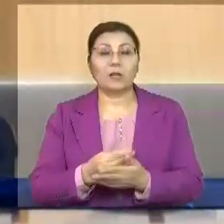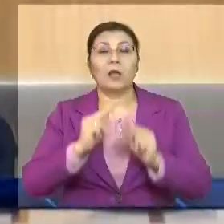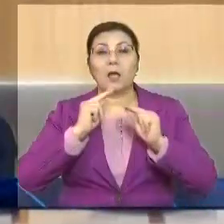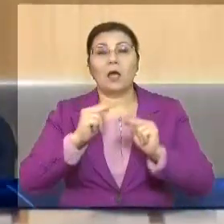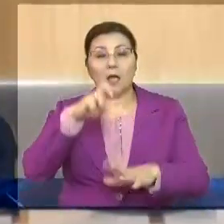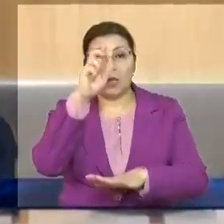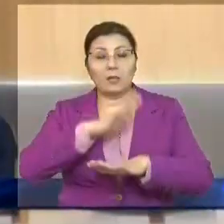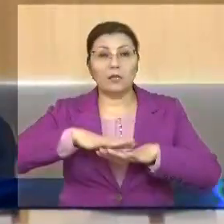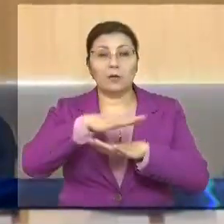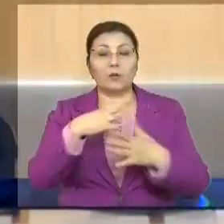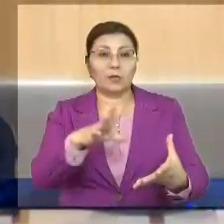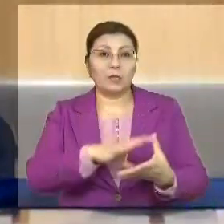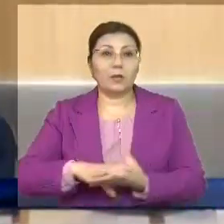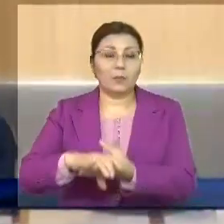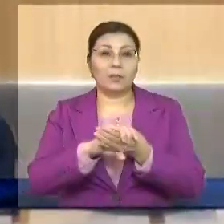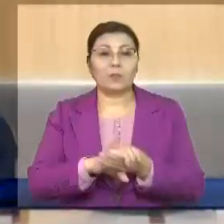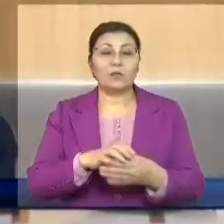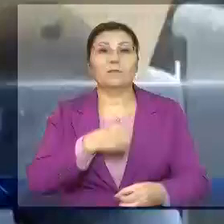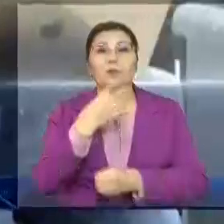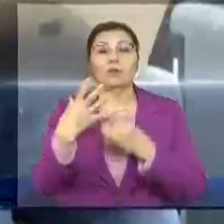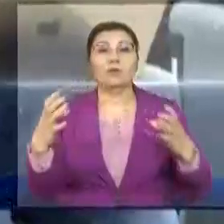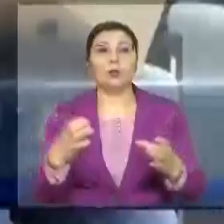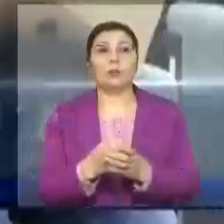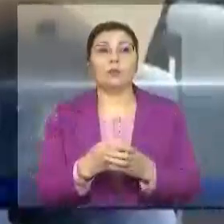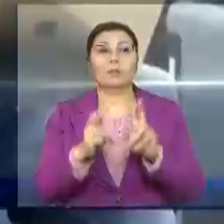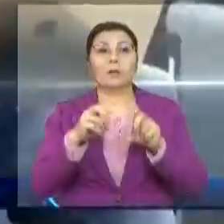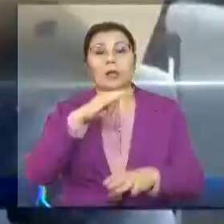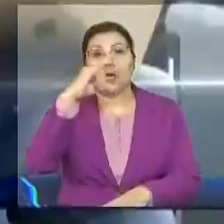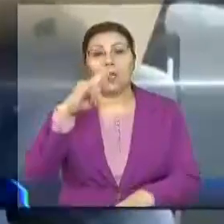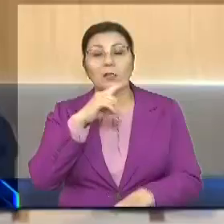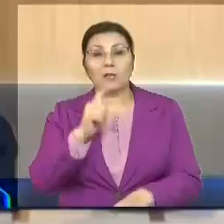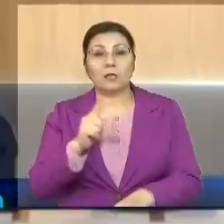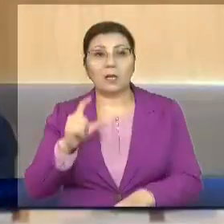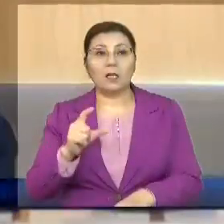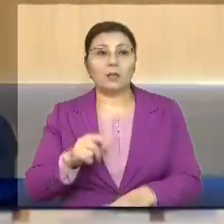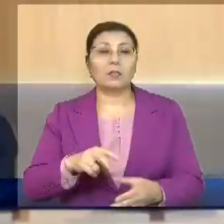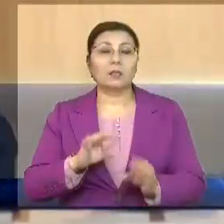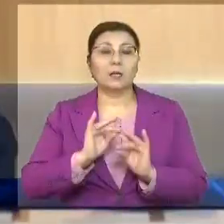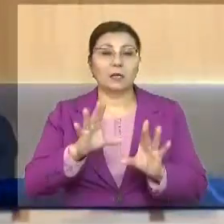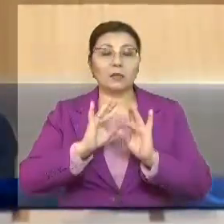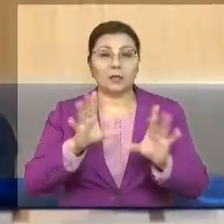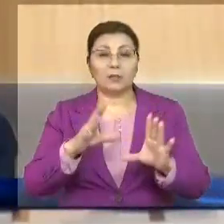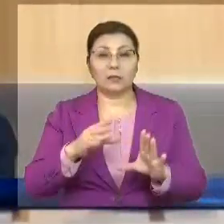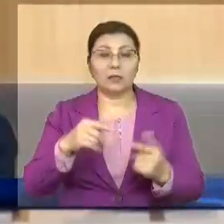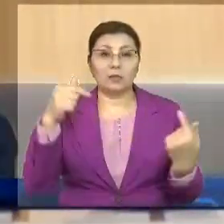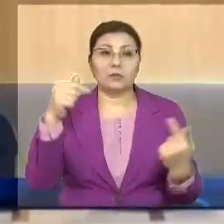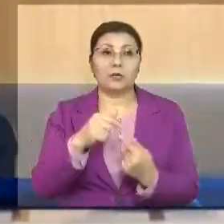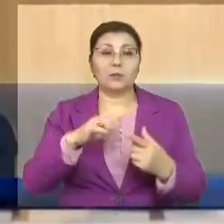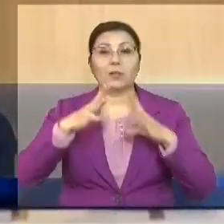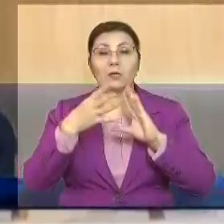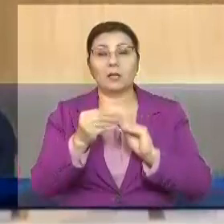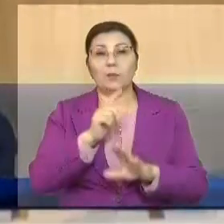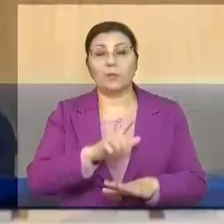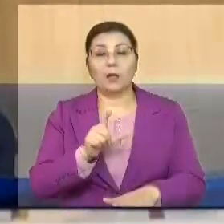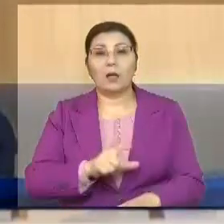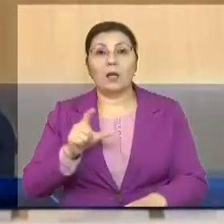мемлекет, біртұтас ұлт, гүлденген қоғам атты Қазақстан халқына жолдауында атап көрсеткеніндей, жалпы